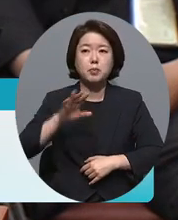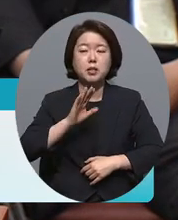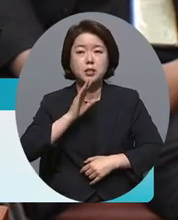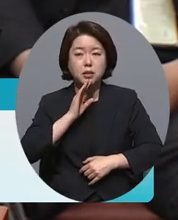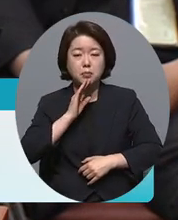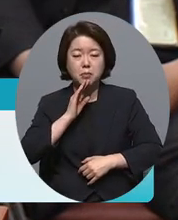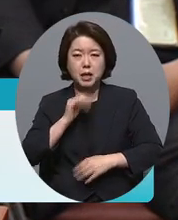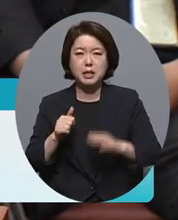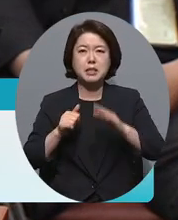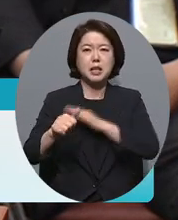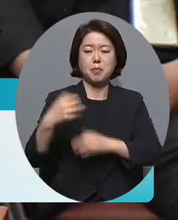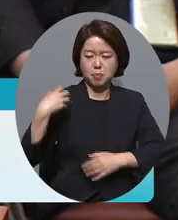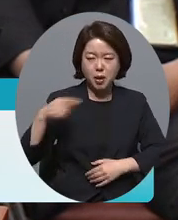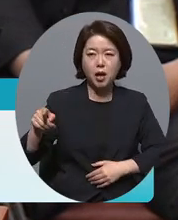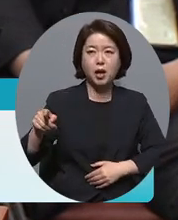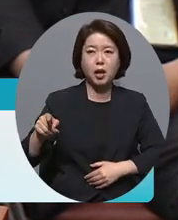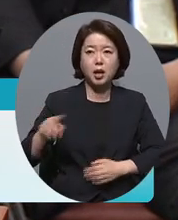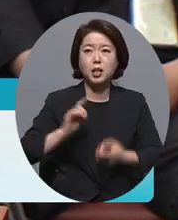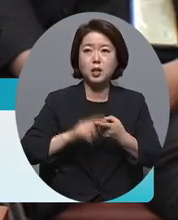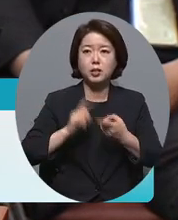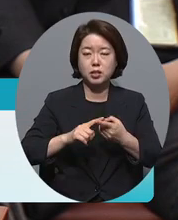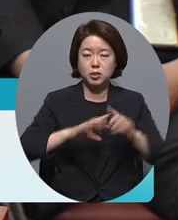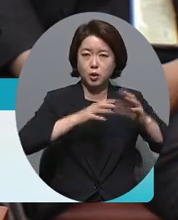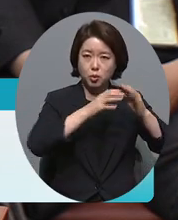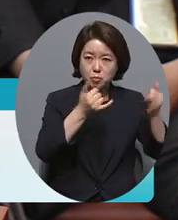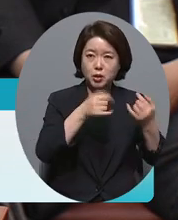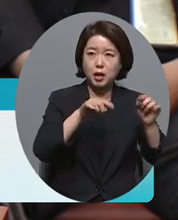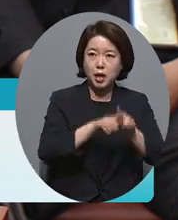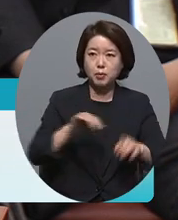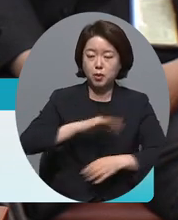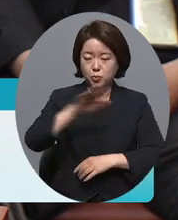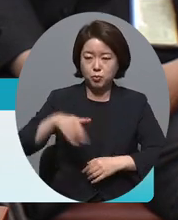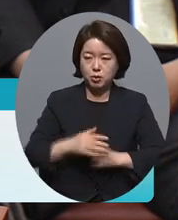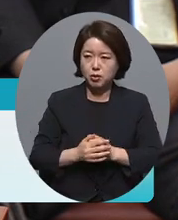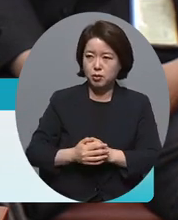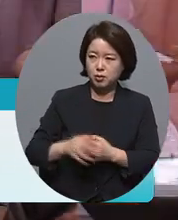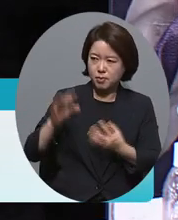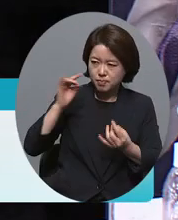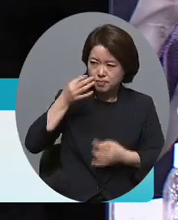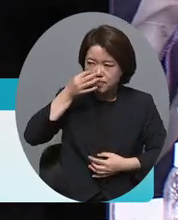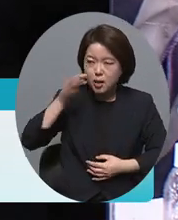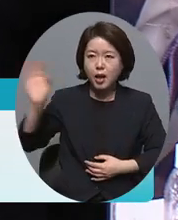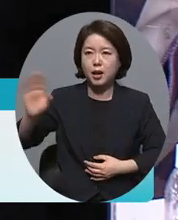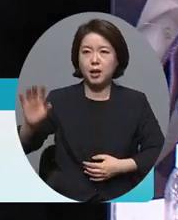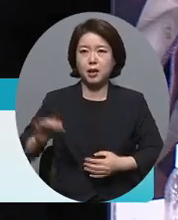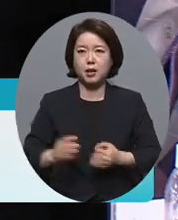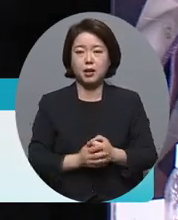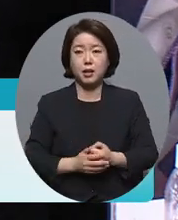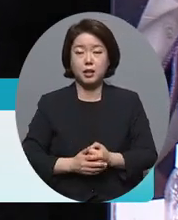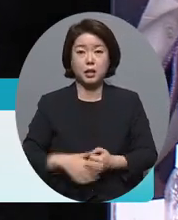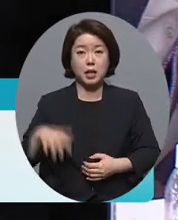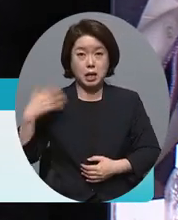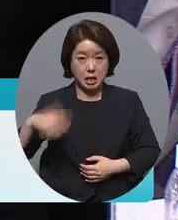정말로 밥상 차고 있습니다이 점에 대해서 국민과 함께 저희도 좌시하지 않겠습니다 아직도